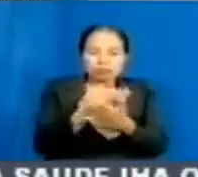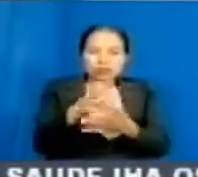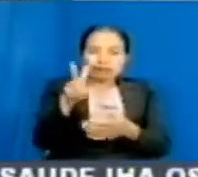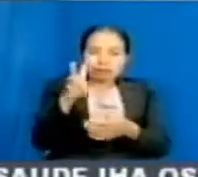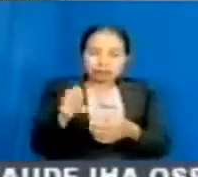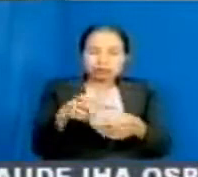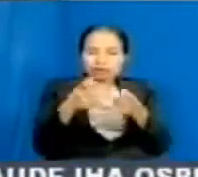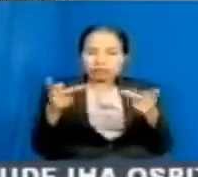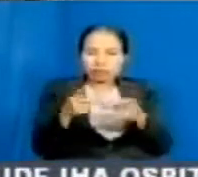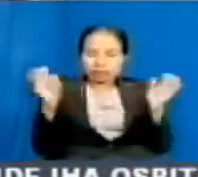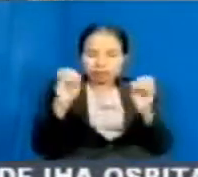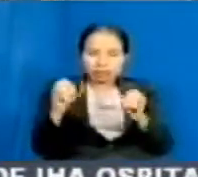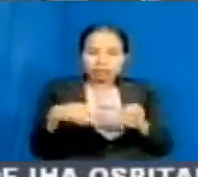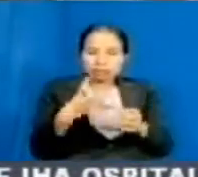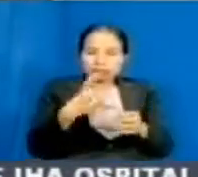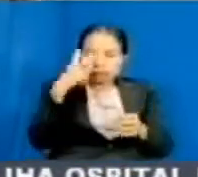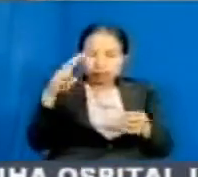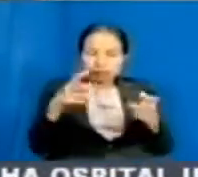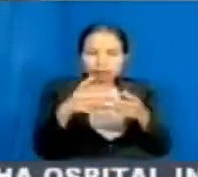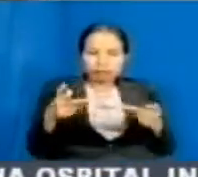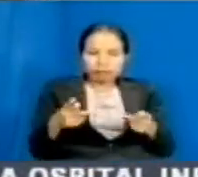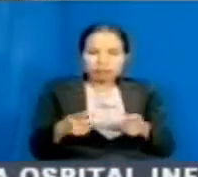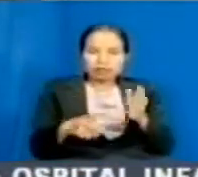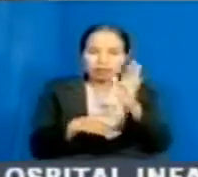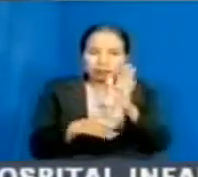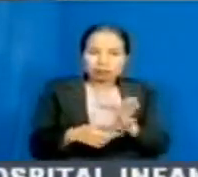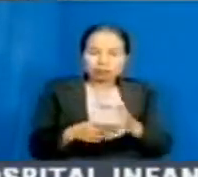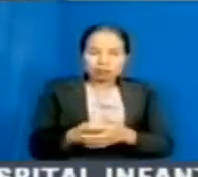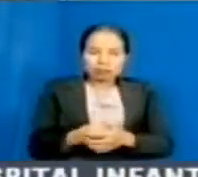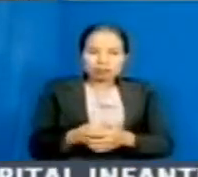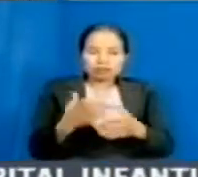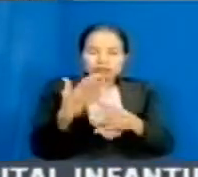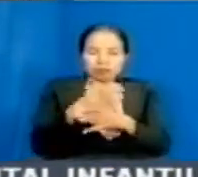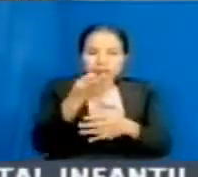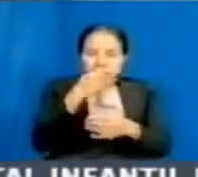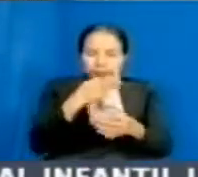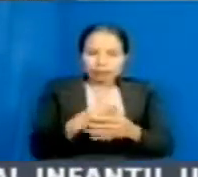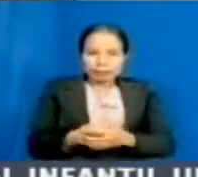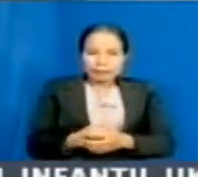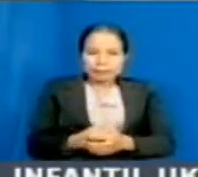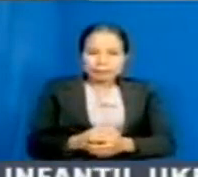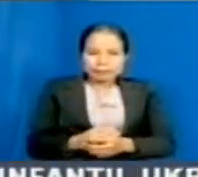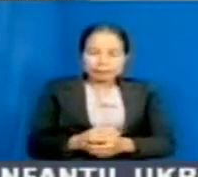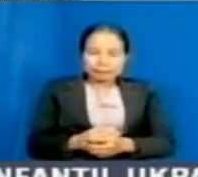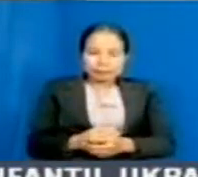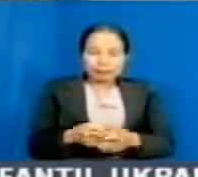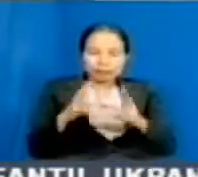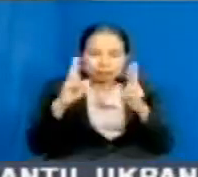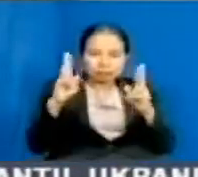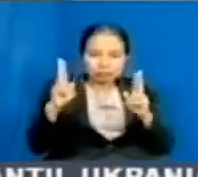antang fatin lah ya persadi iam saya repatin para tu atur para usi sesta basic membeli halun distribusi yang lalai